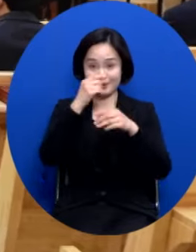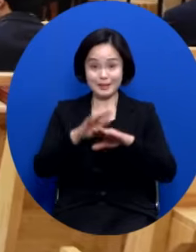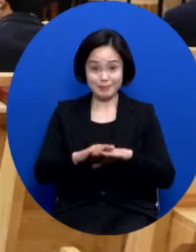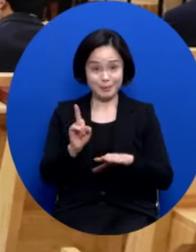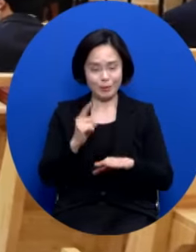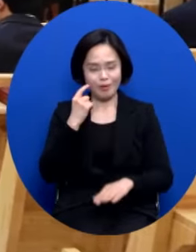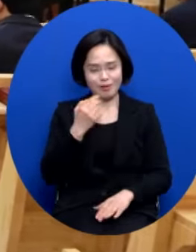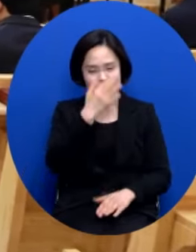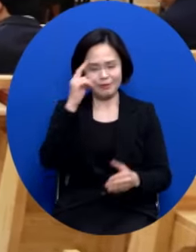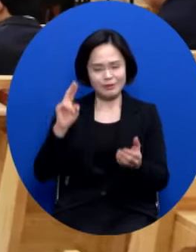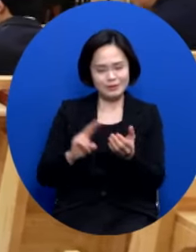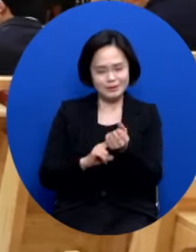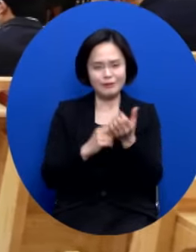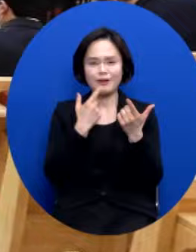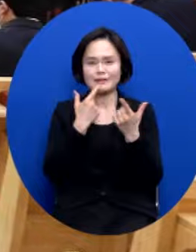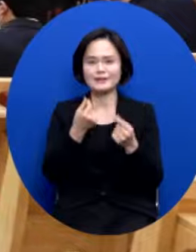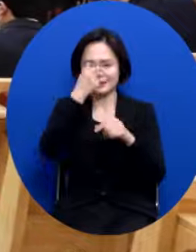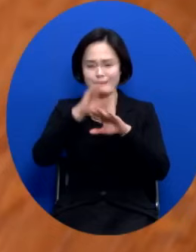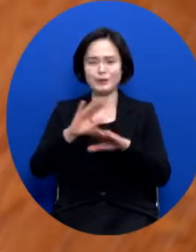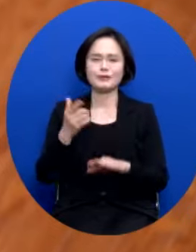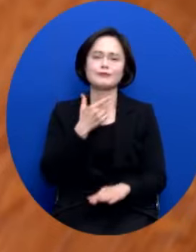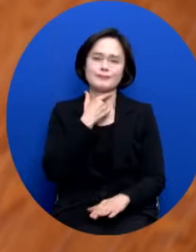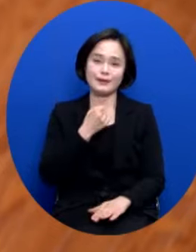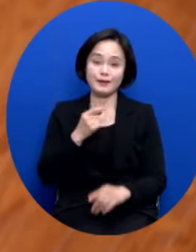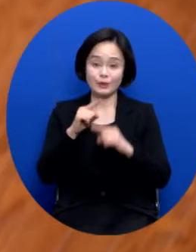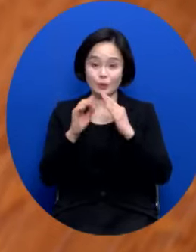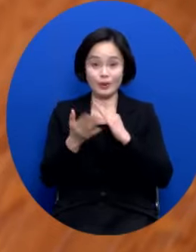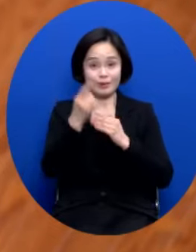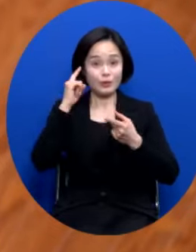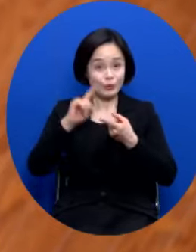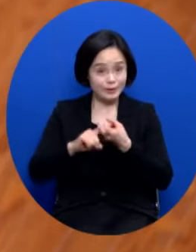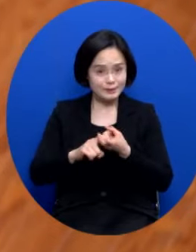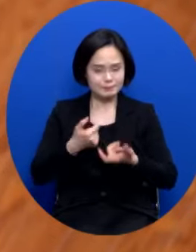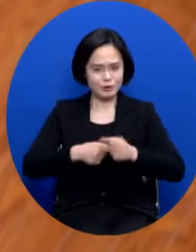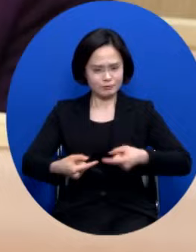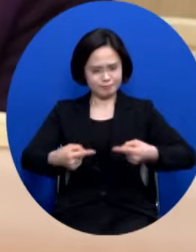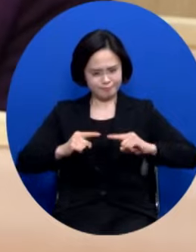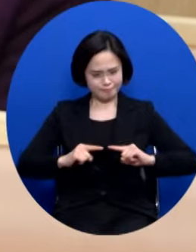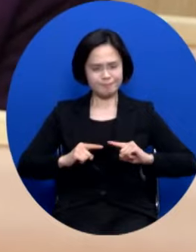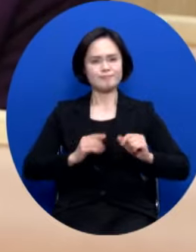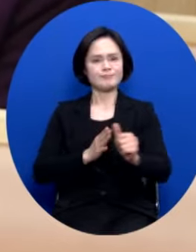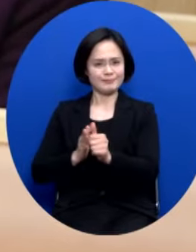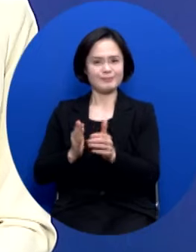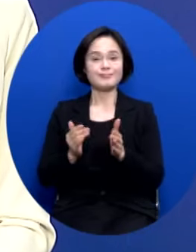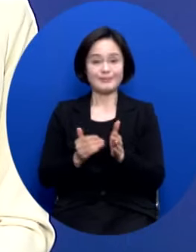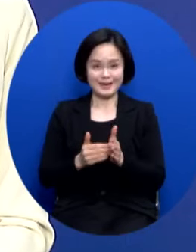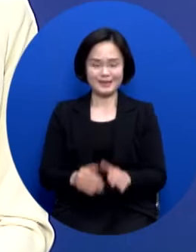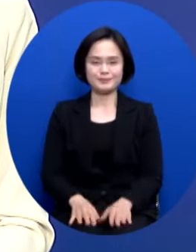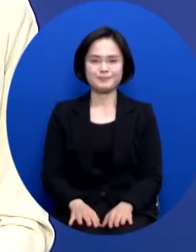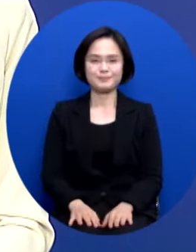기적같은 예배가 되길 바란다며 교회들의 관심과 적극적인 협력을 당부했습니다.